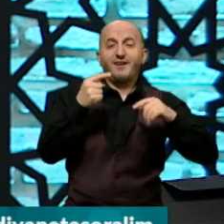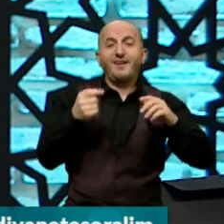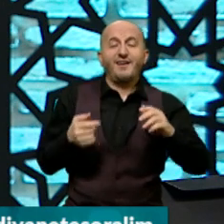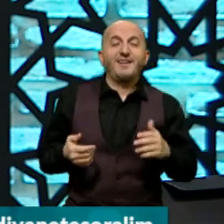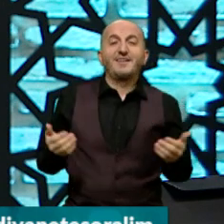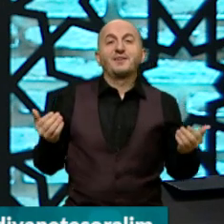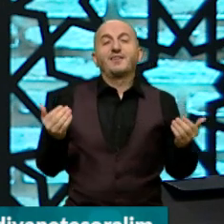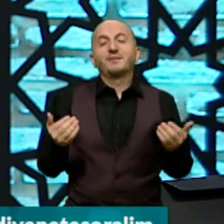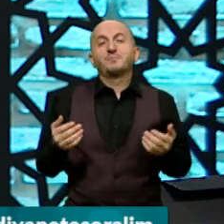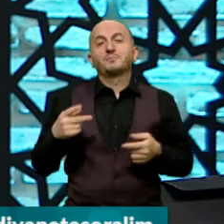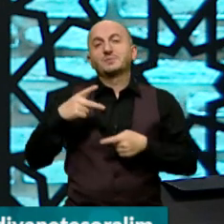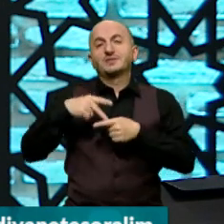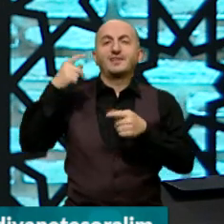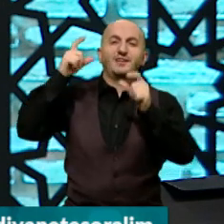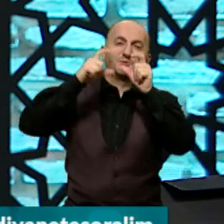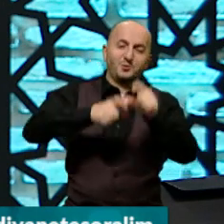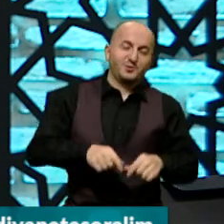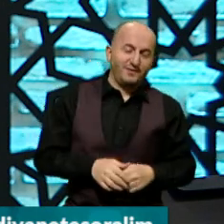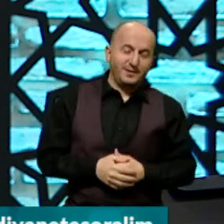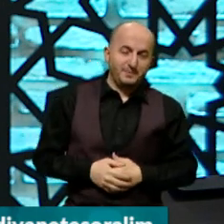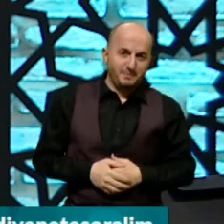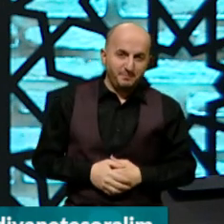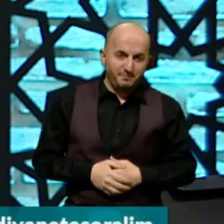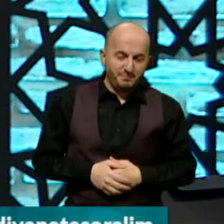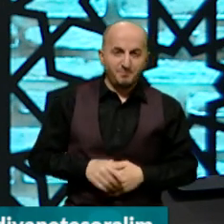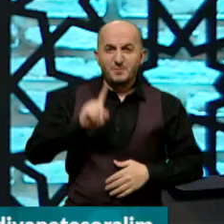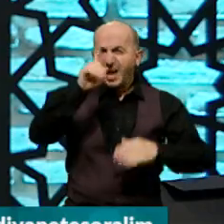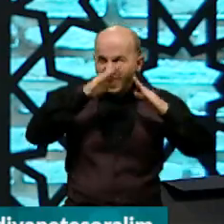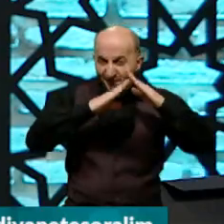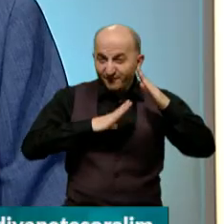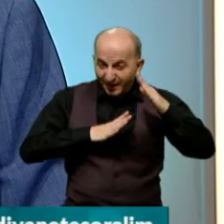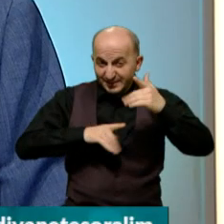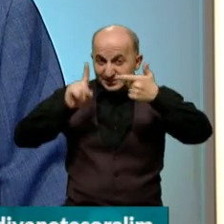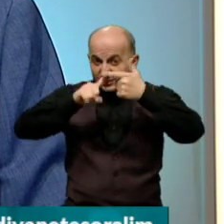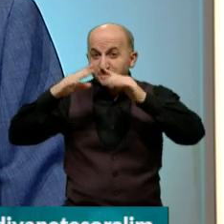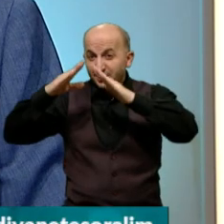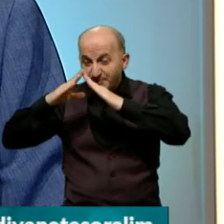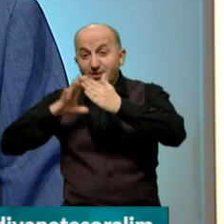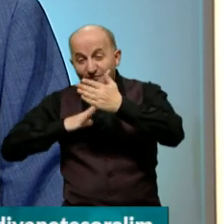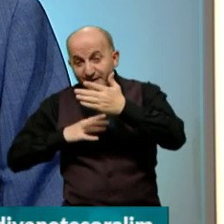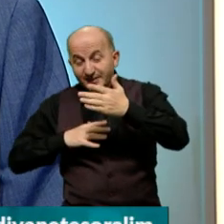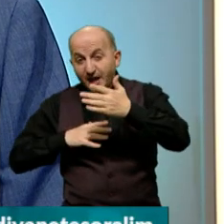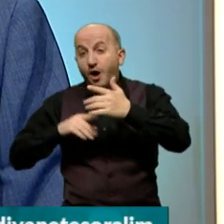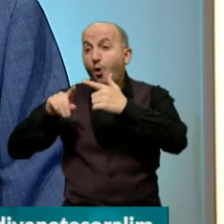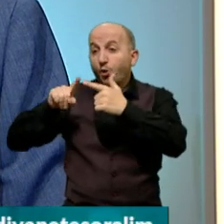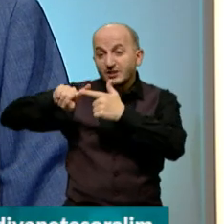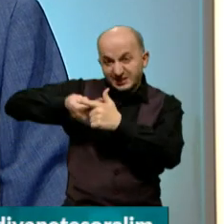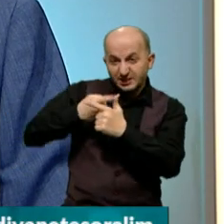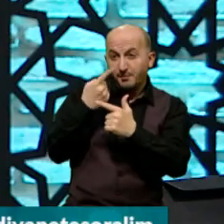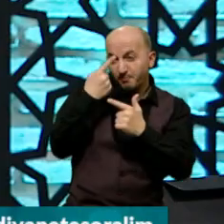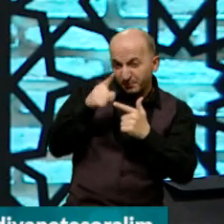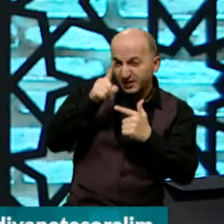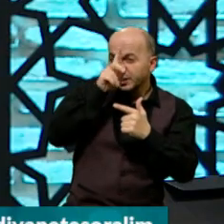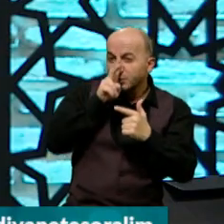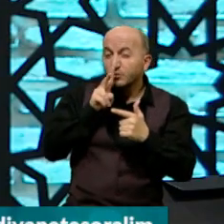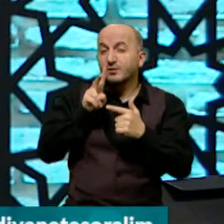Dua edelim. Bir zekat sorusu daha var hocam. Buyursunlar. Ferit Bey diyor ki bir evim var. Evet. İkinci bir evim daha var. Onda da kira alıyorum.